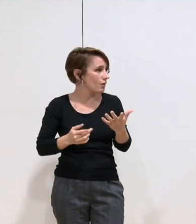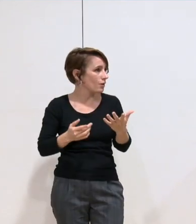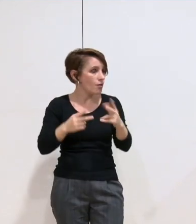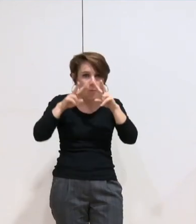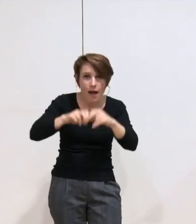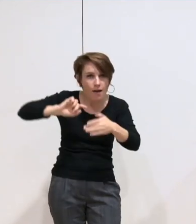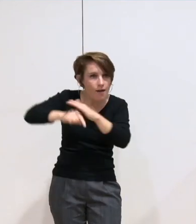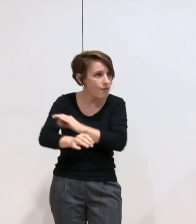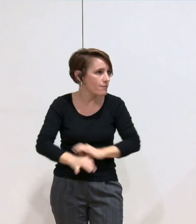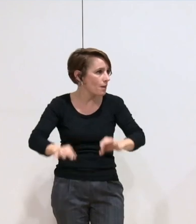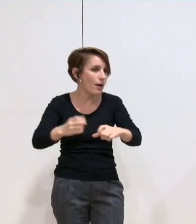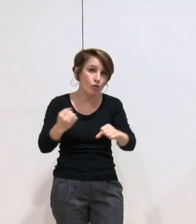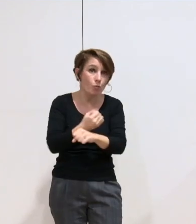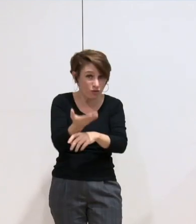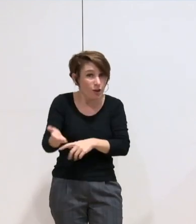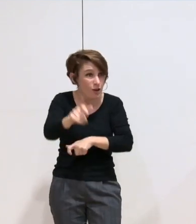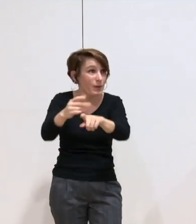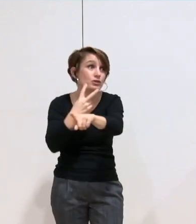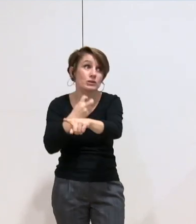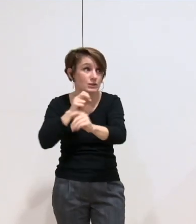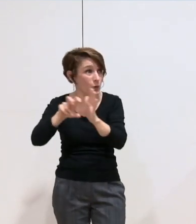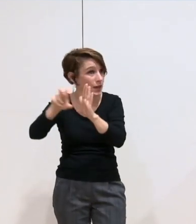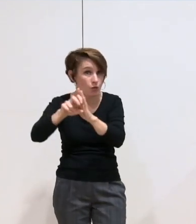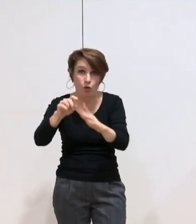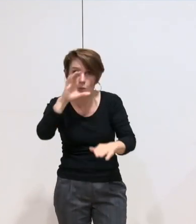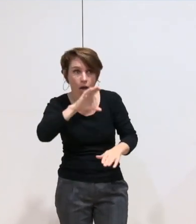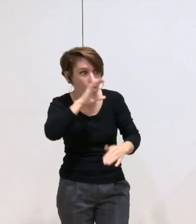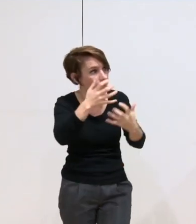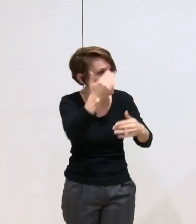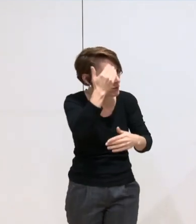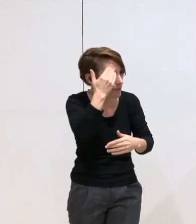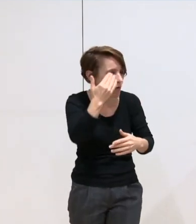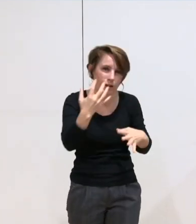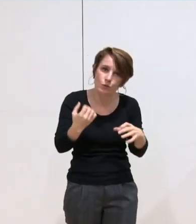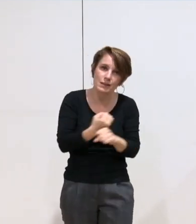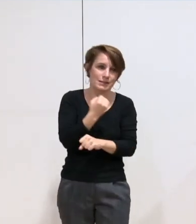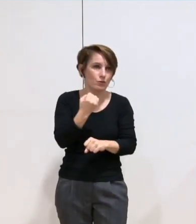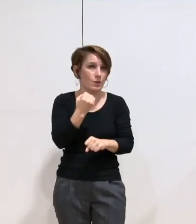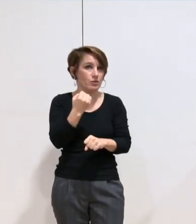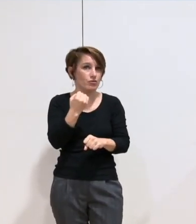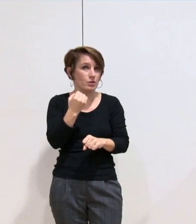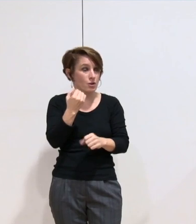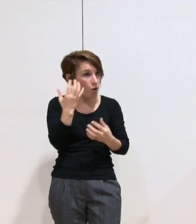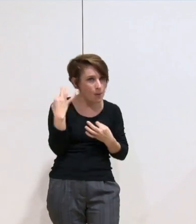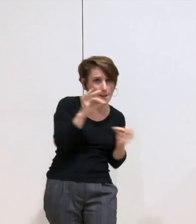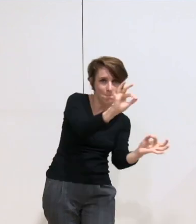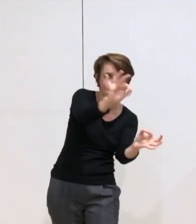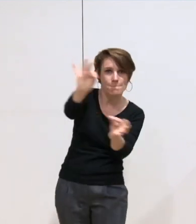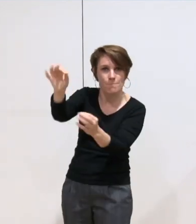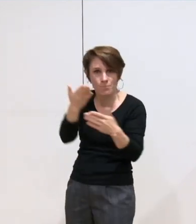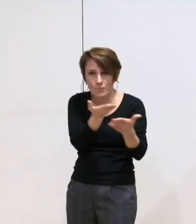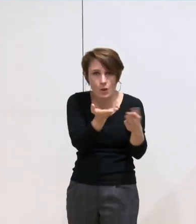cette question en suspens. Et ce n'est sain pour personne, ni pour le débat public et ni